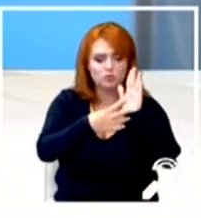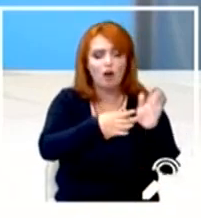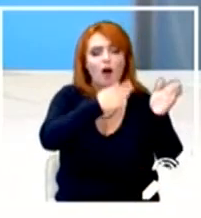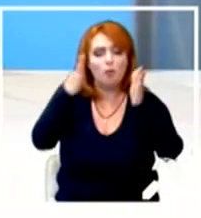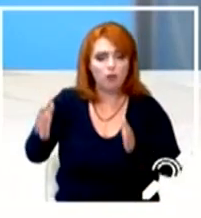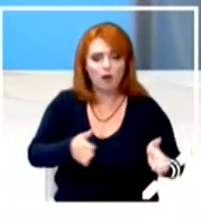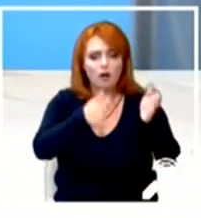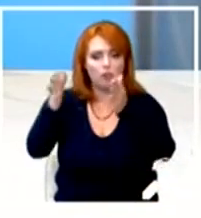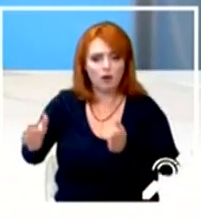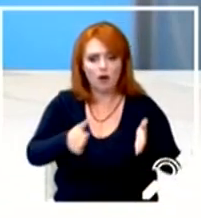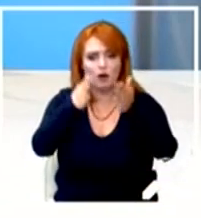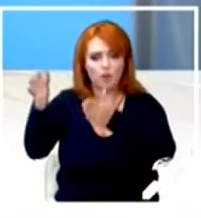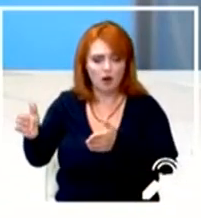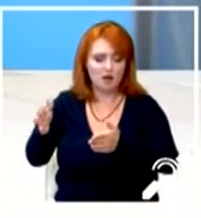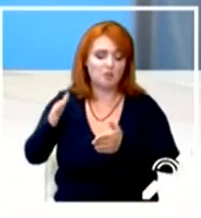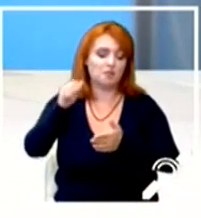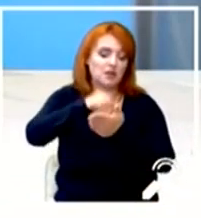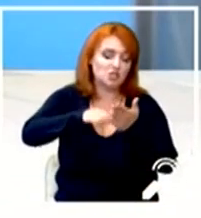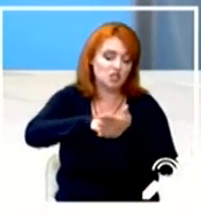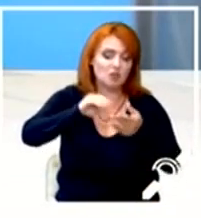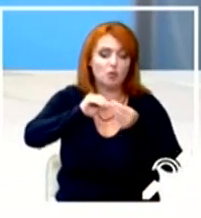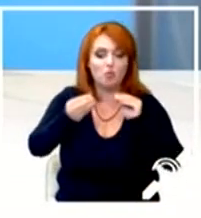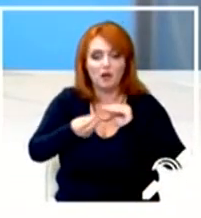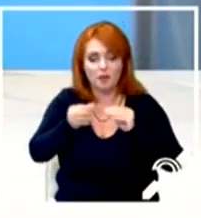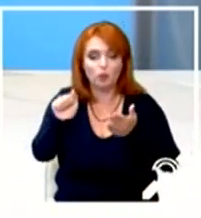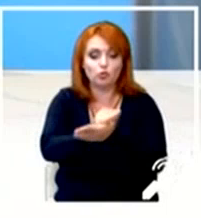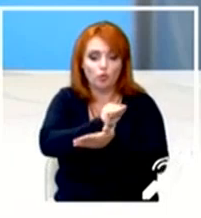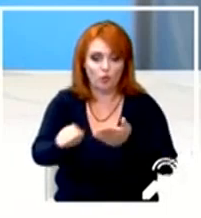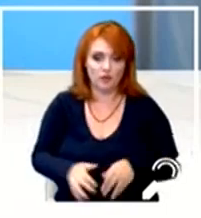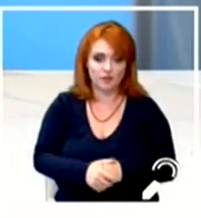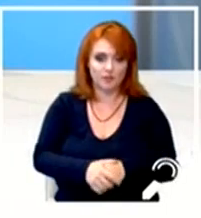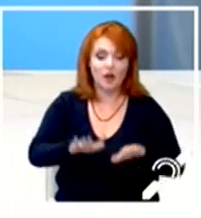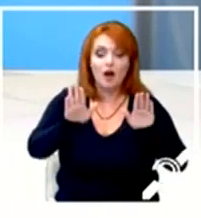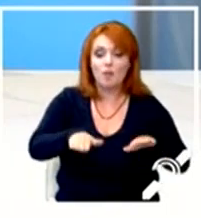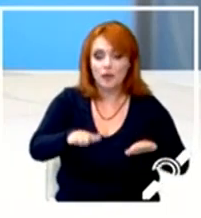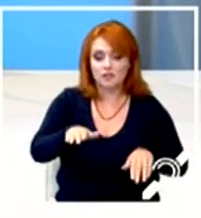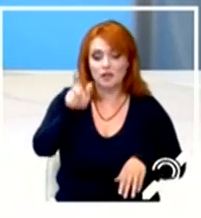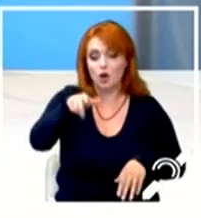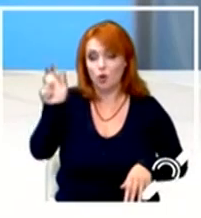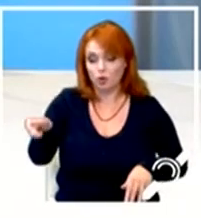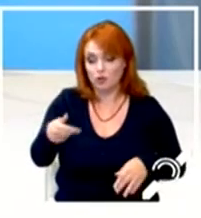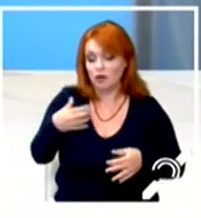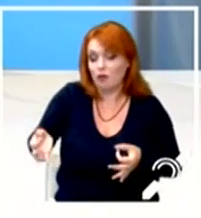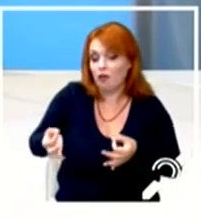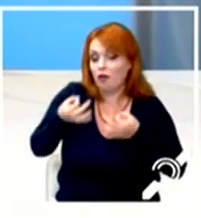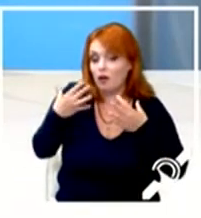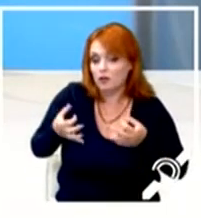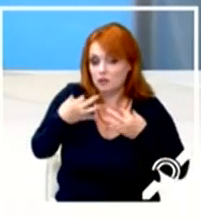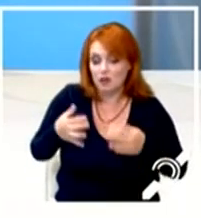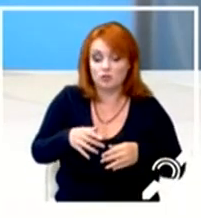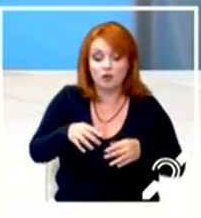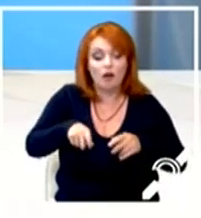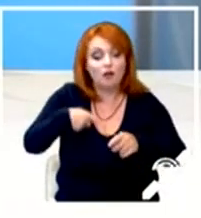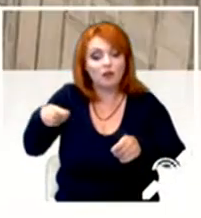cauza unor probleme contractuale. Localnicii spun însă că lucrările se desfășoară cu viteza melcului din cauza numărului mic de